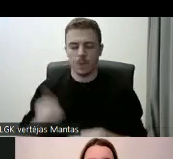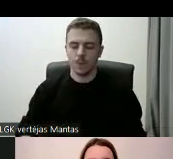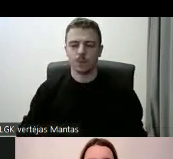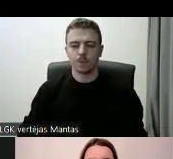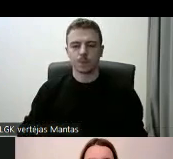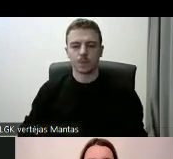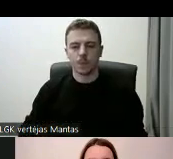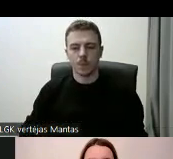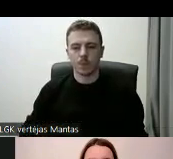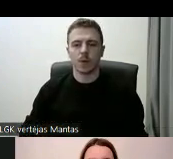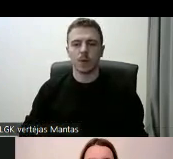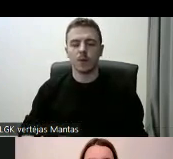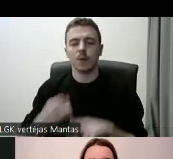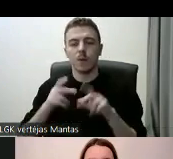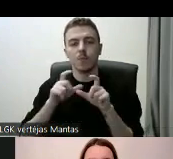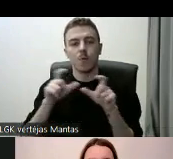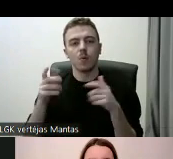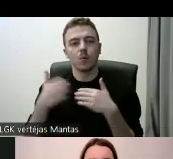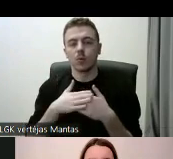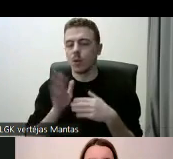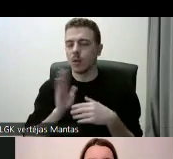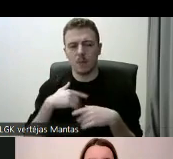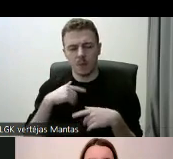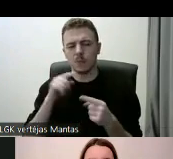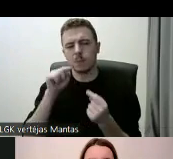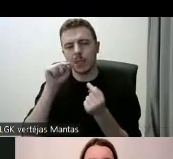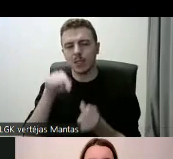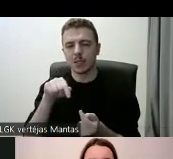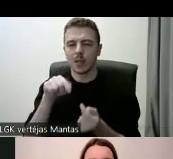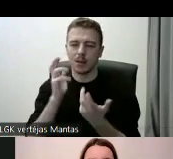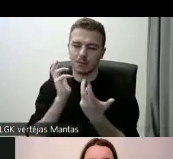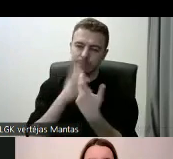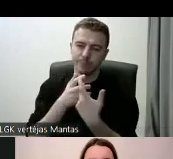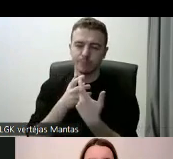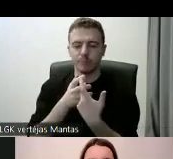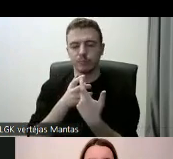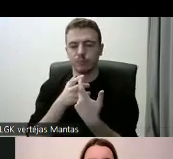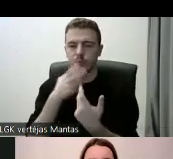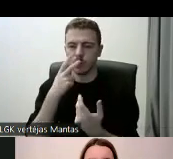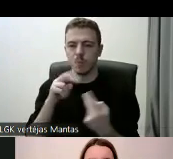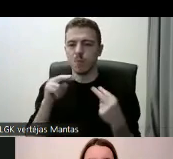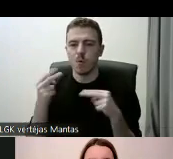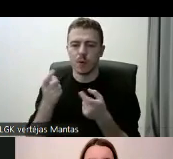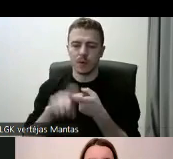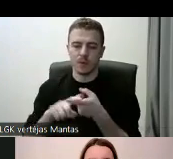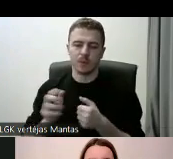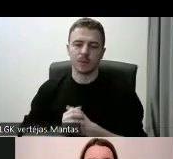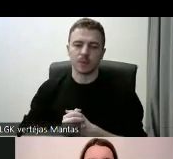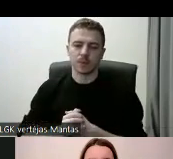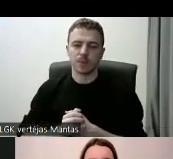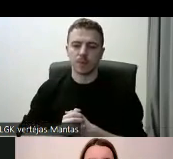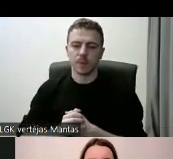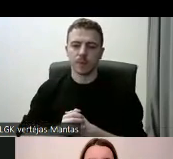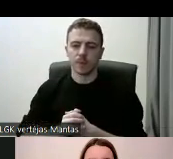dėl to, kad mokyklos buvo uždarytos, ne, mes prisitaikėme greitai prie tokio pokyčio ir užtikriname,